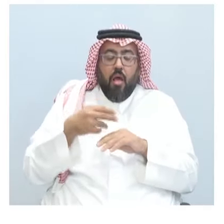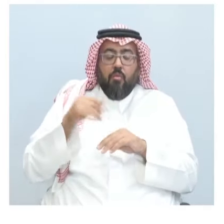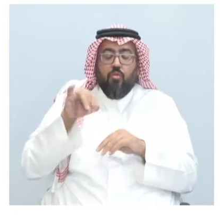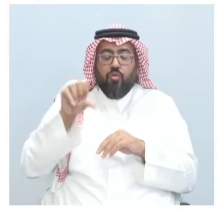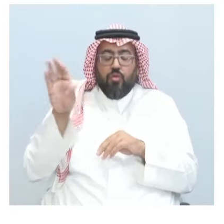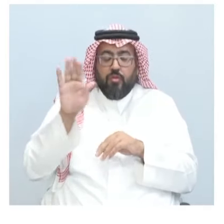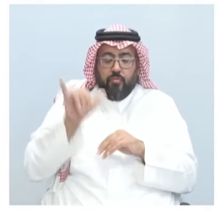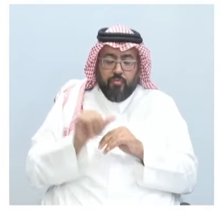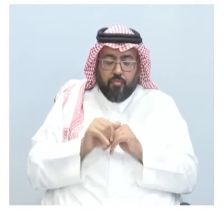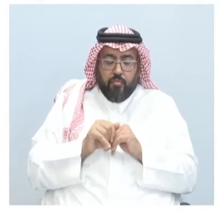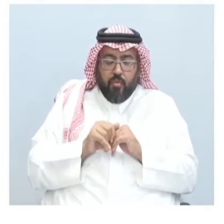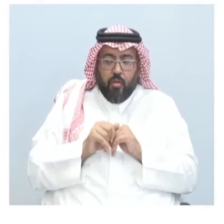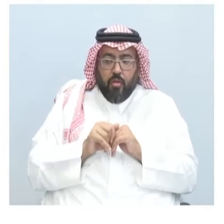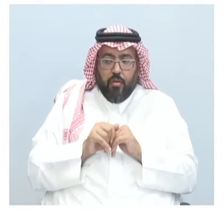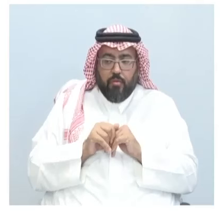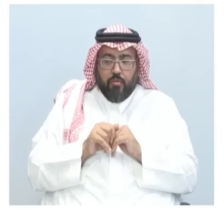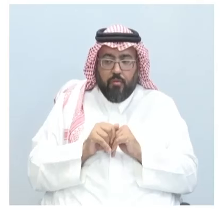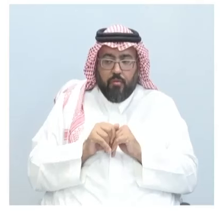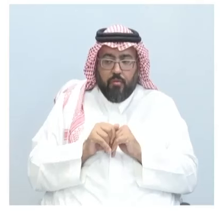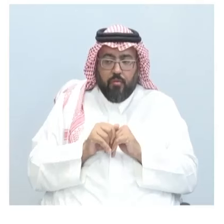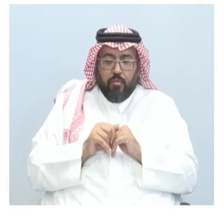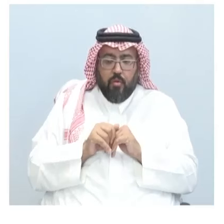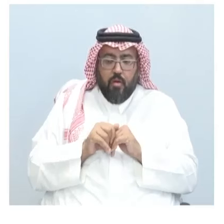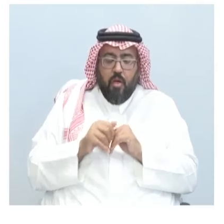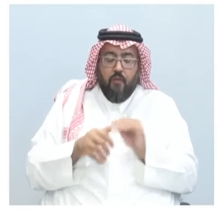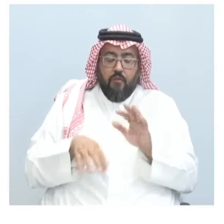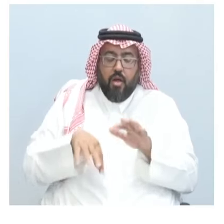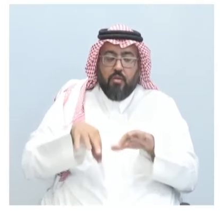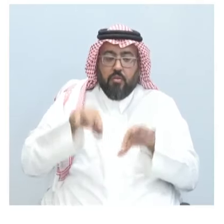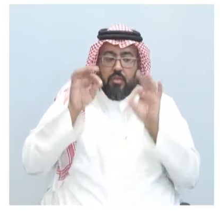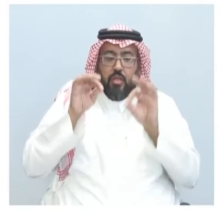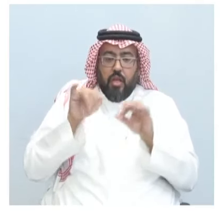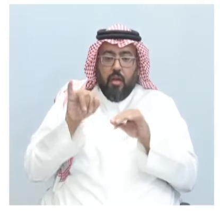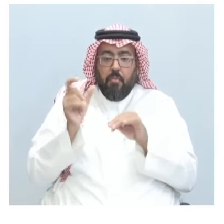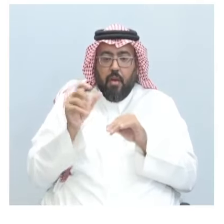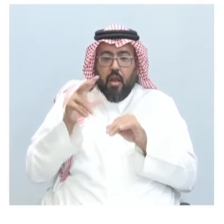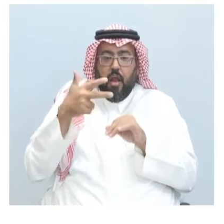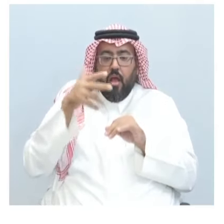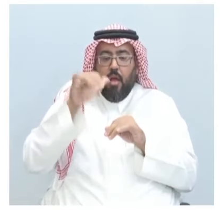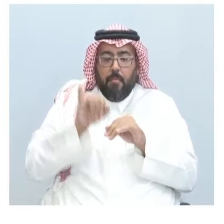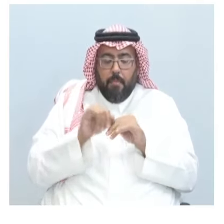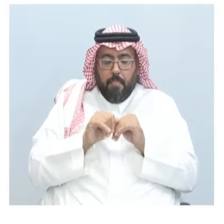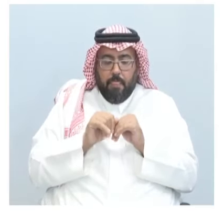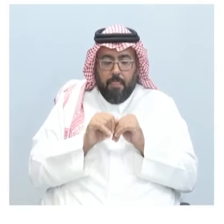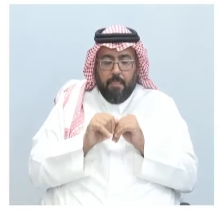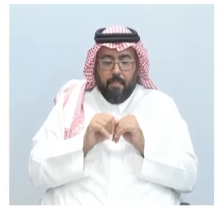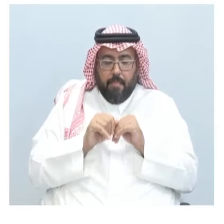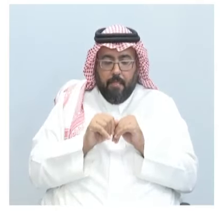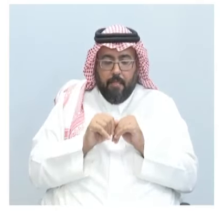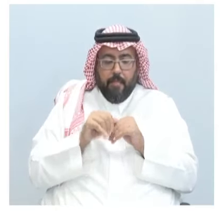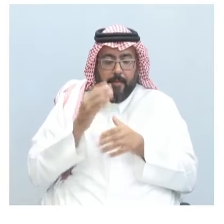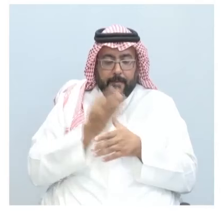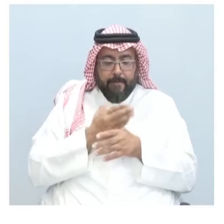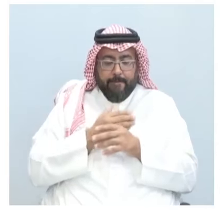عليه السلام طيب فنجيناك من الغم اي الذي حصل لك